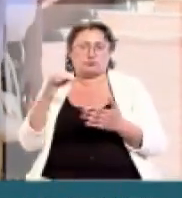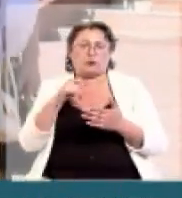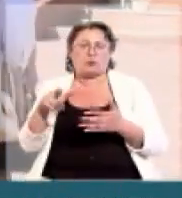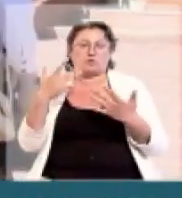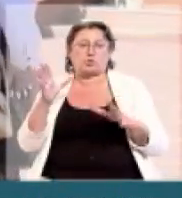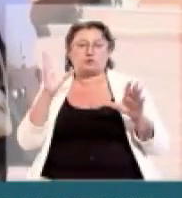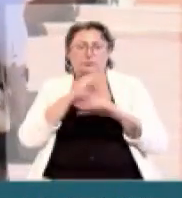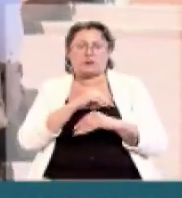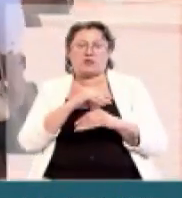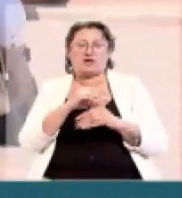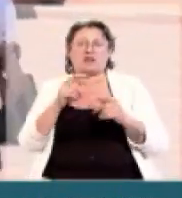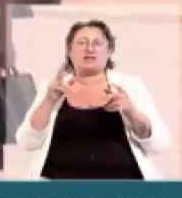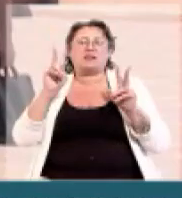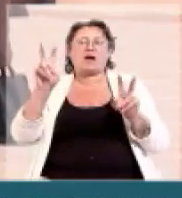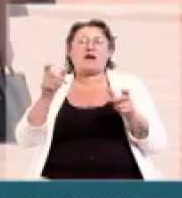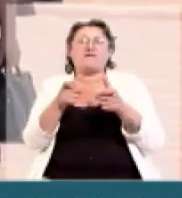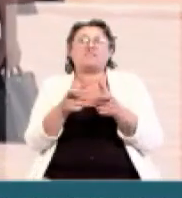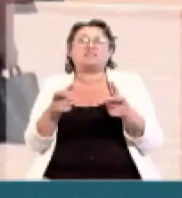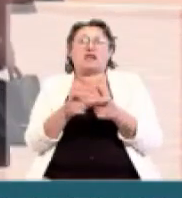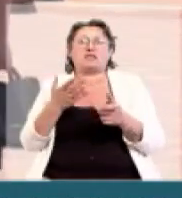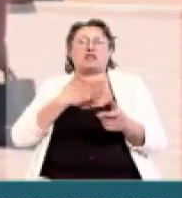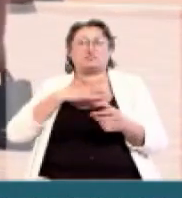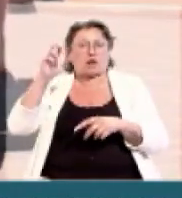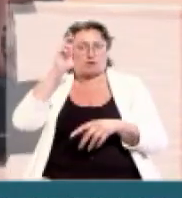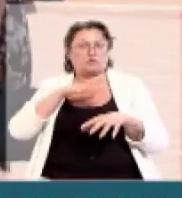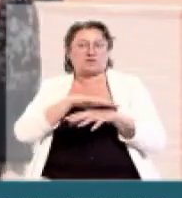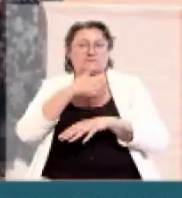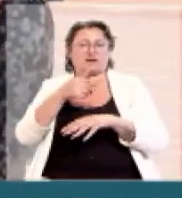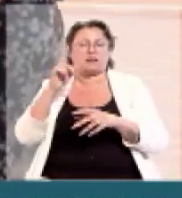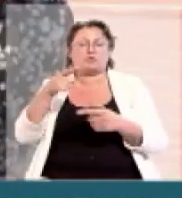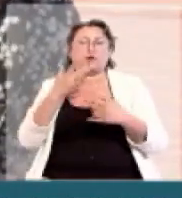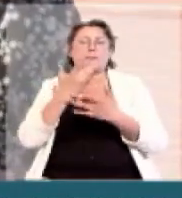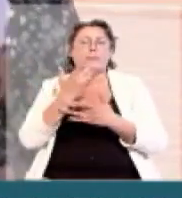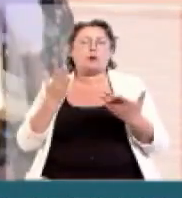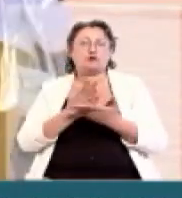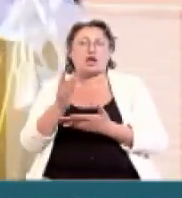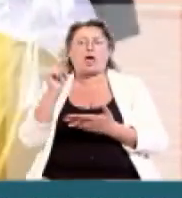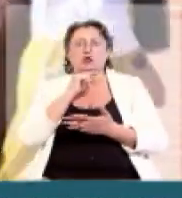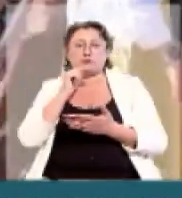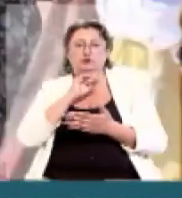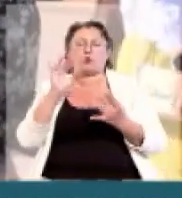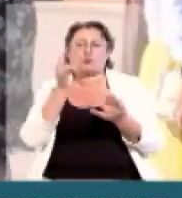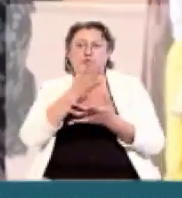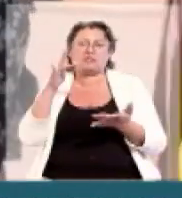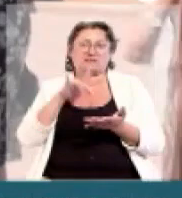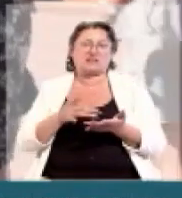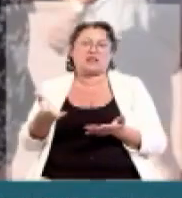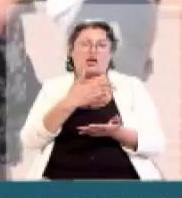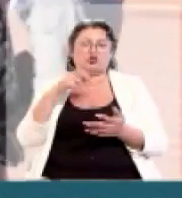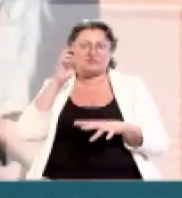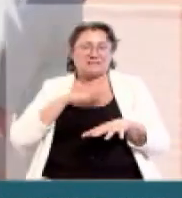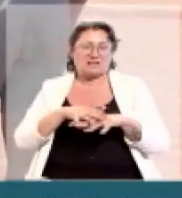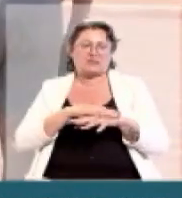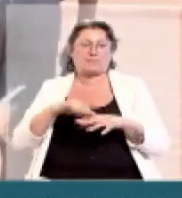она уже успела стать визитной карточкой нашего государства, стать политическим, экономическим и культурным центром нашей